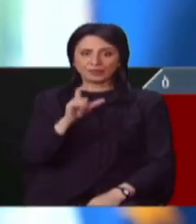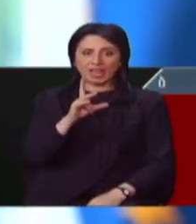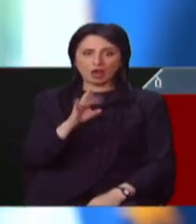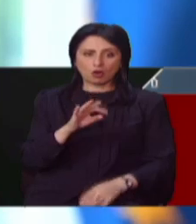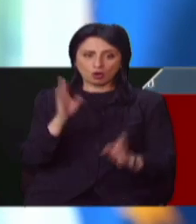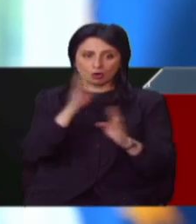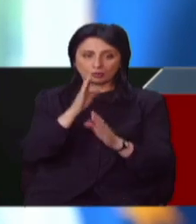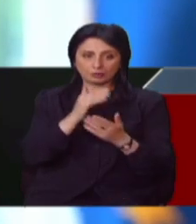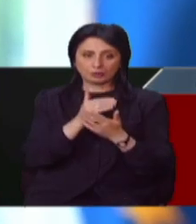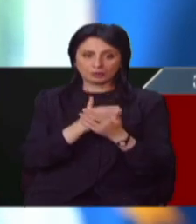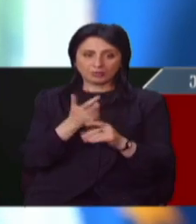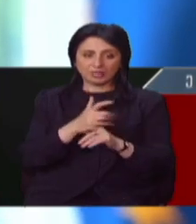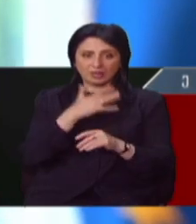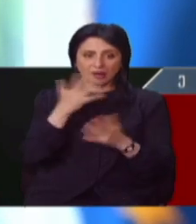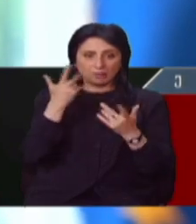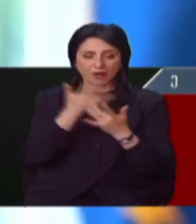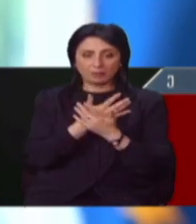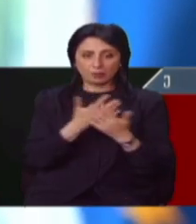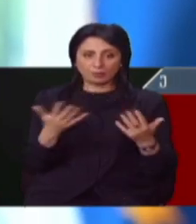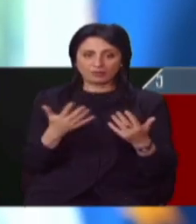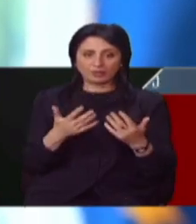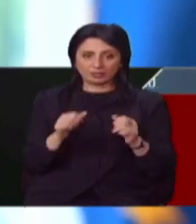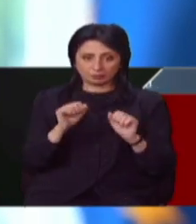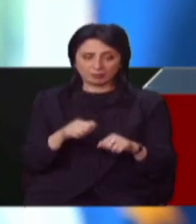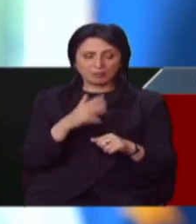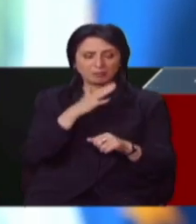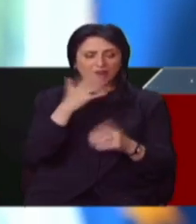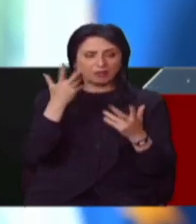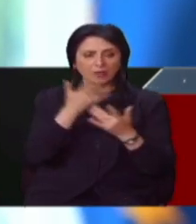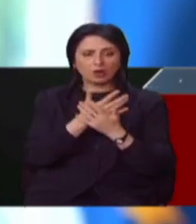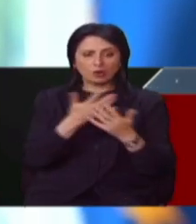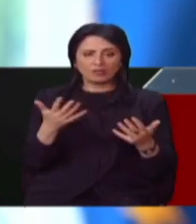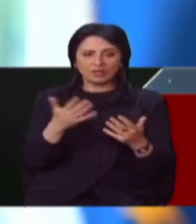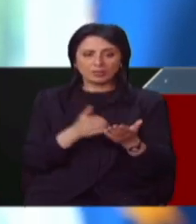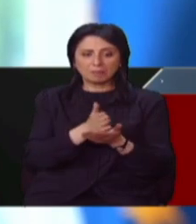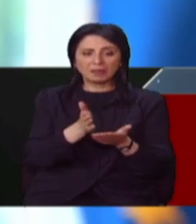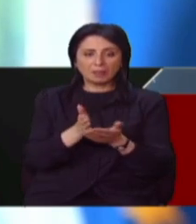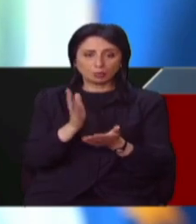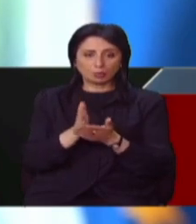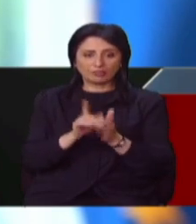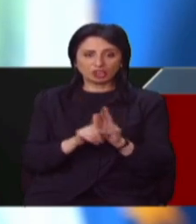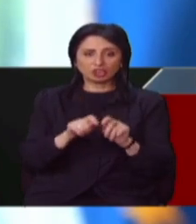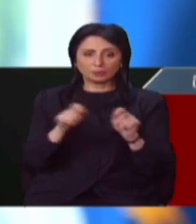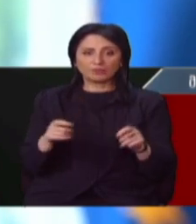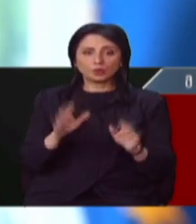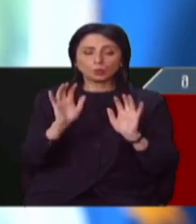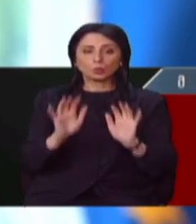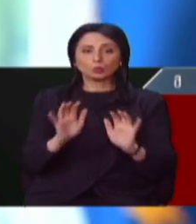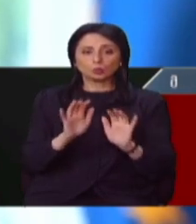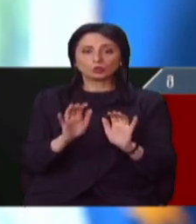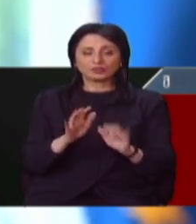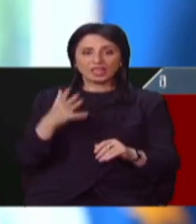ფარგლებში ძალიან მრავალფეროვანი ინსტრუმენტები, მრავალფეროვანი მიმართულებები არის შექმნილი, რომელიც